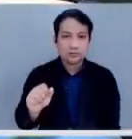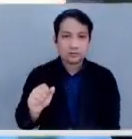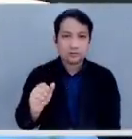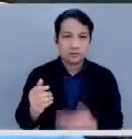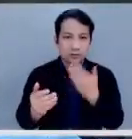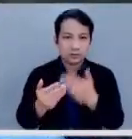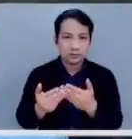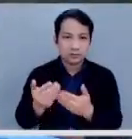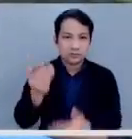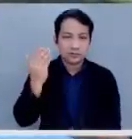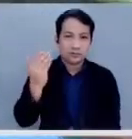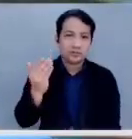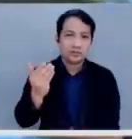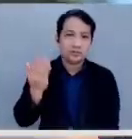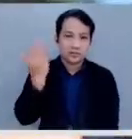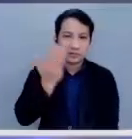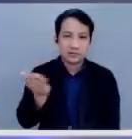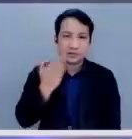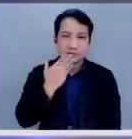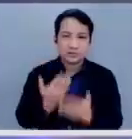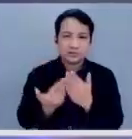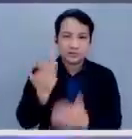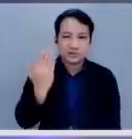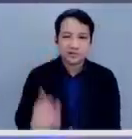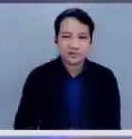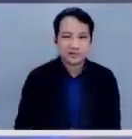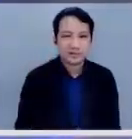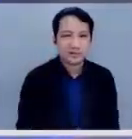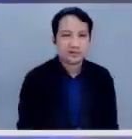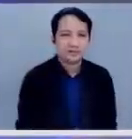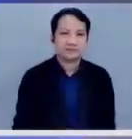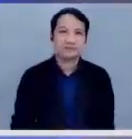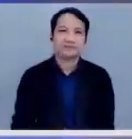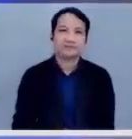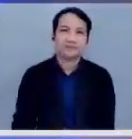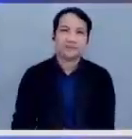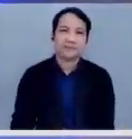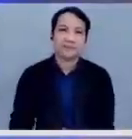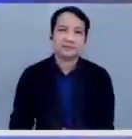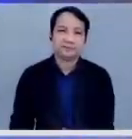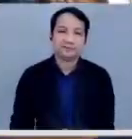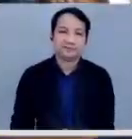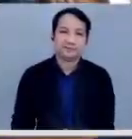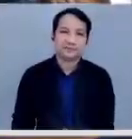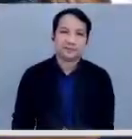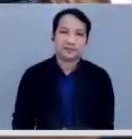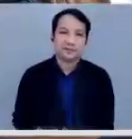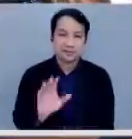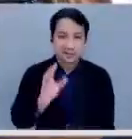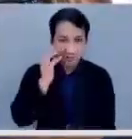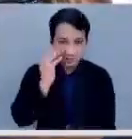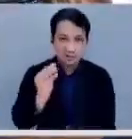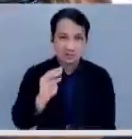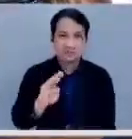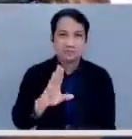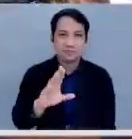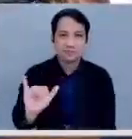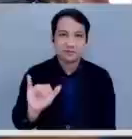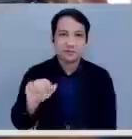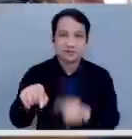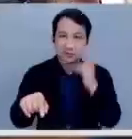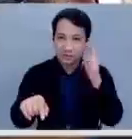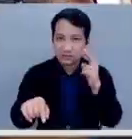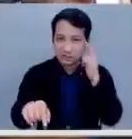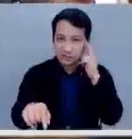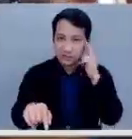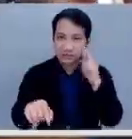Martin! Good morning, Martin! Martin Moy! Hindi, naalala ko si Kapitan Moy, di ba? Yes. Siya ang dahilan kung bakit ang